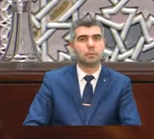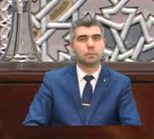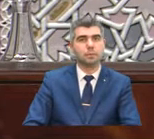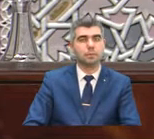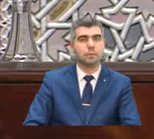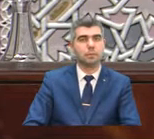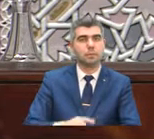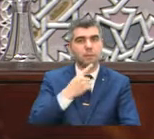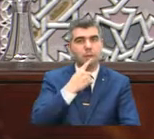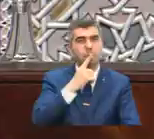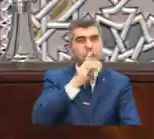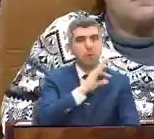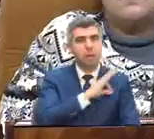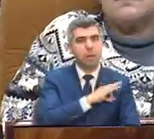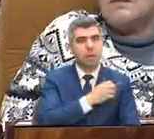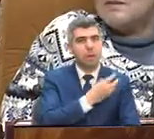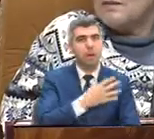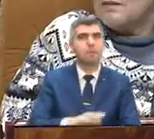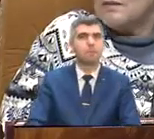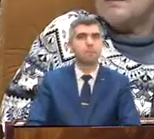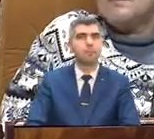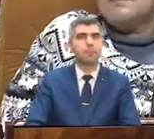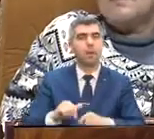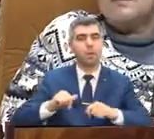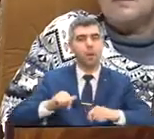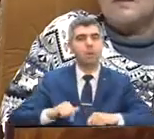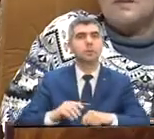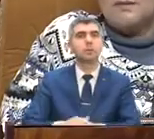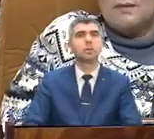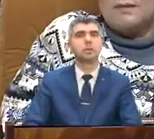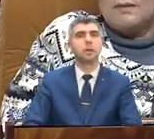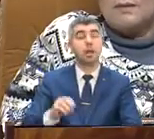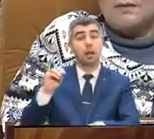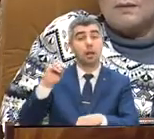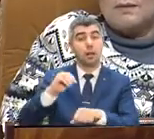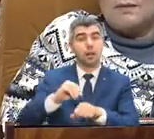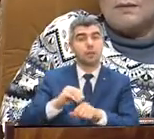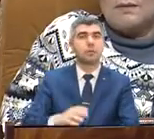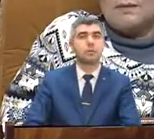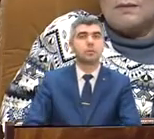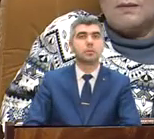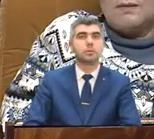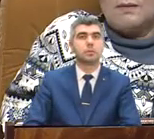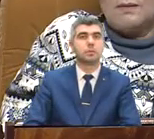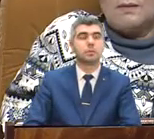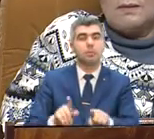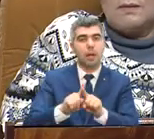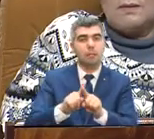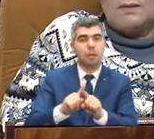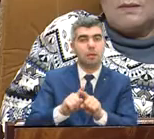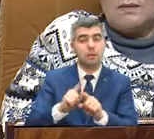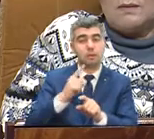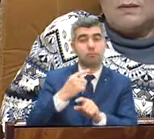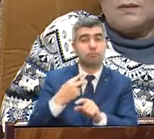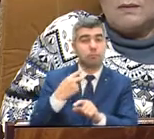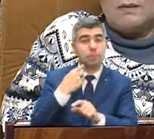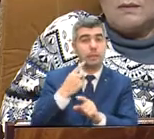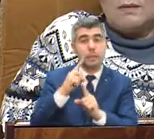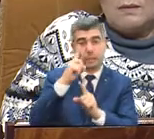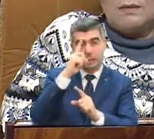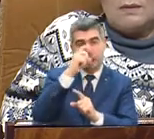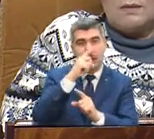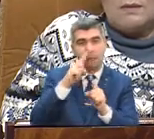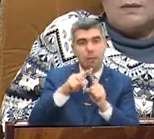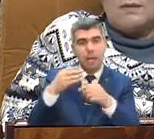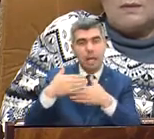بسم الله الرحمن الرحيم. السيد الوزير، نثير انتباهكم من جديد حول الأزمة الاقتصادية اللي كتعيشها المناطق